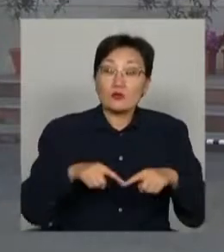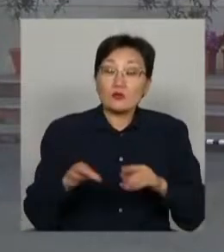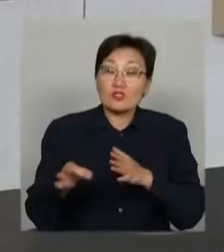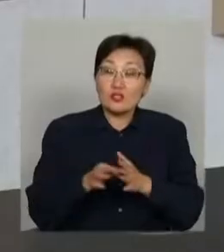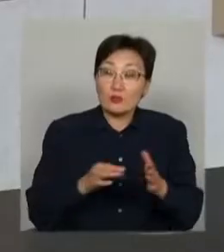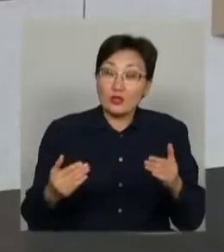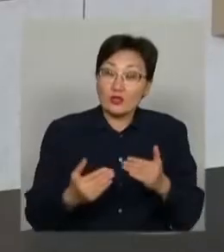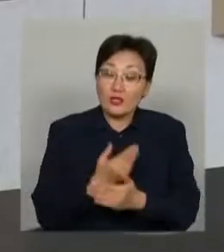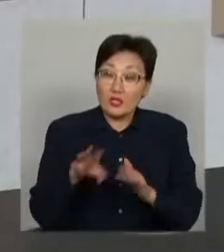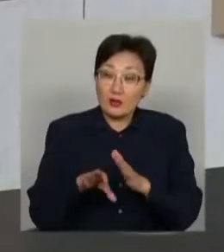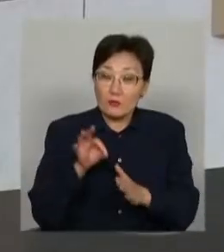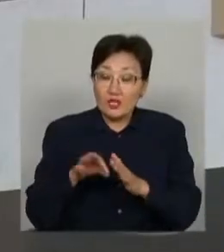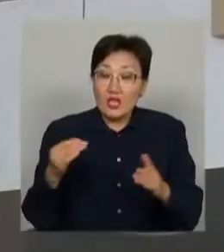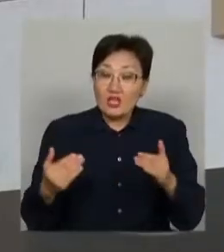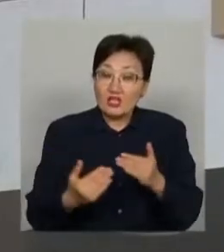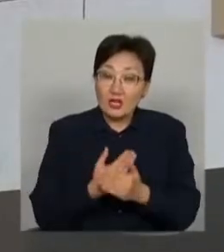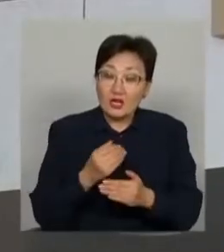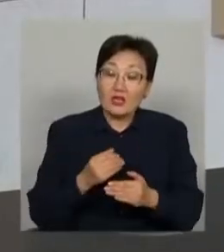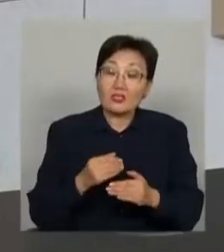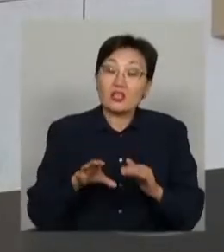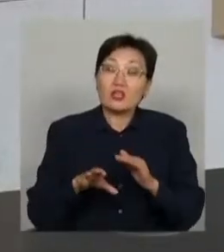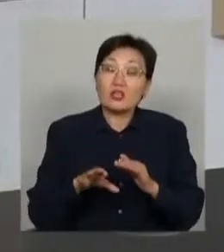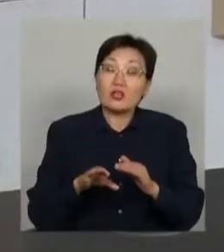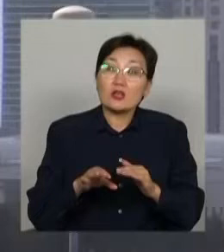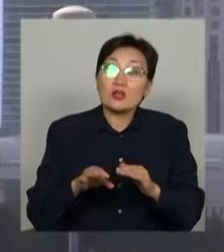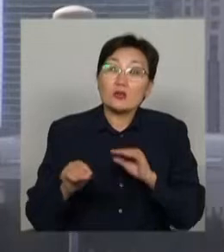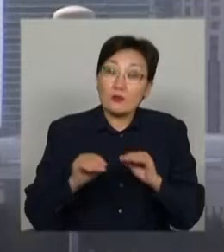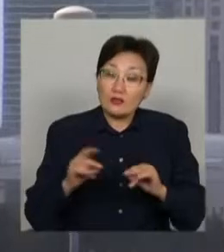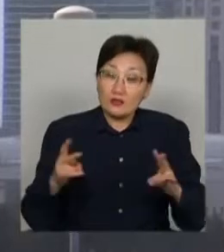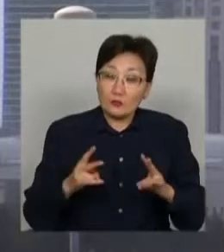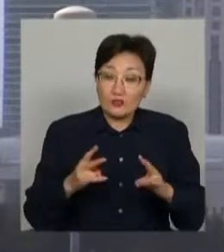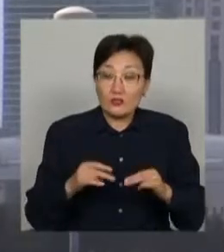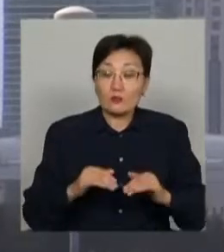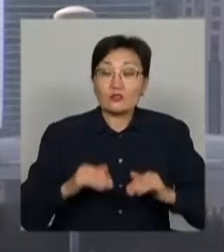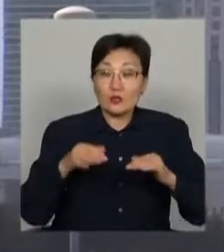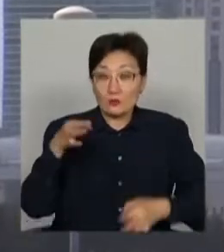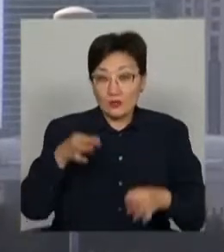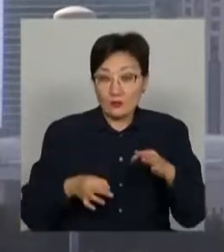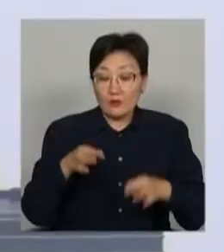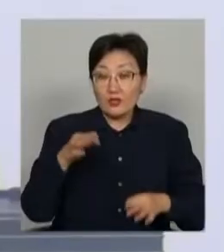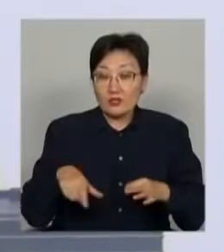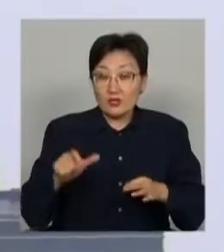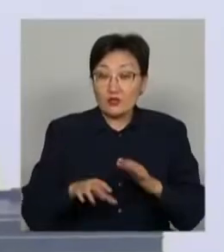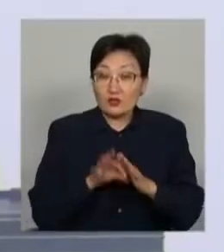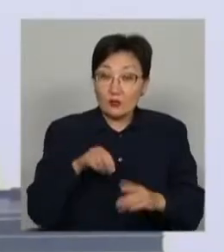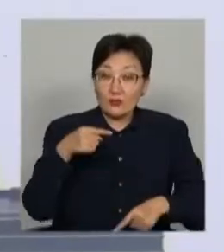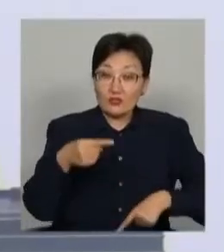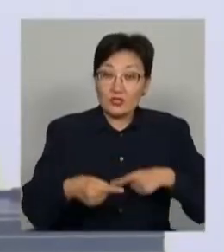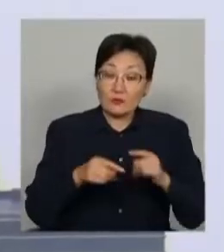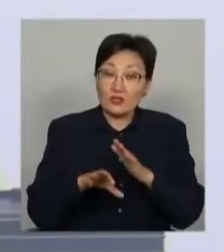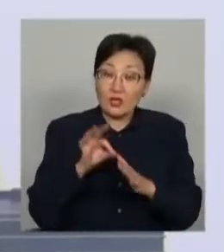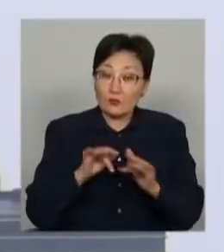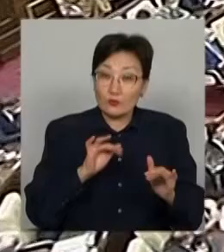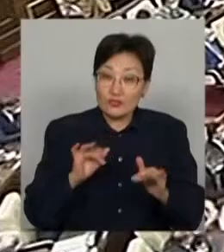түрде қайта іріктеп, жаңартып жасақтау керек деген ойда. Қасым Жомарт Тоқаев жоғарғы сот судьяларын сайлау арқылы таңдау